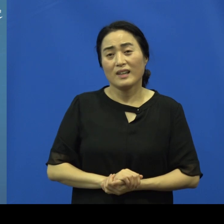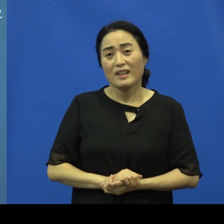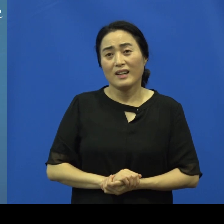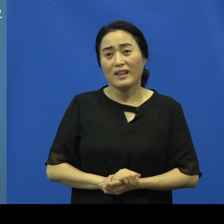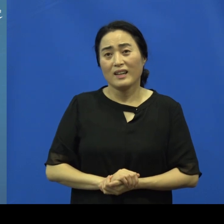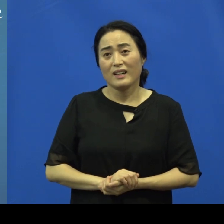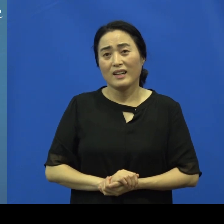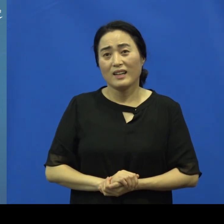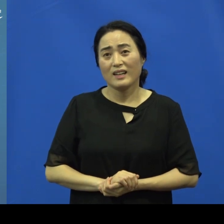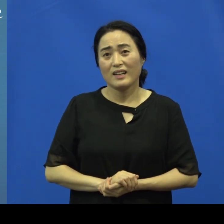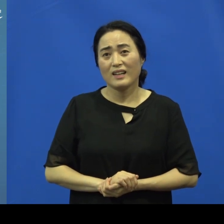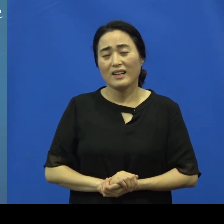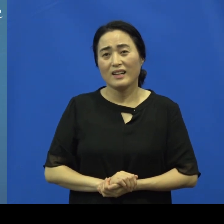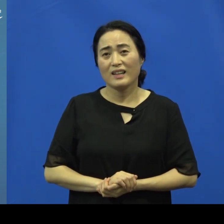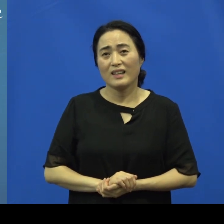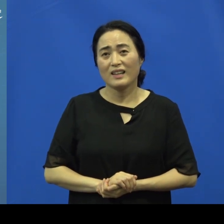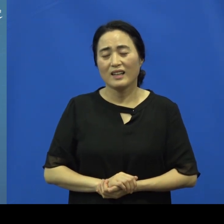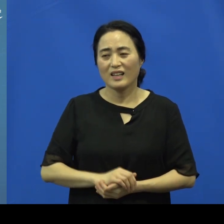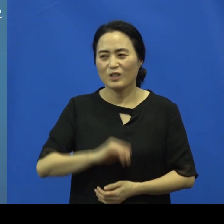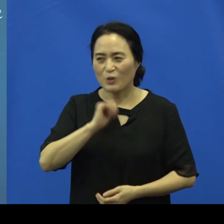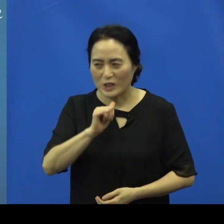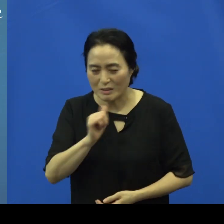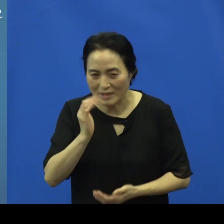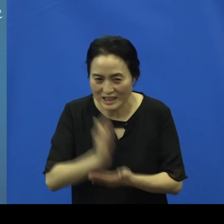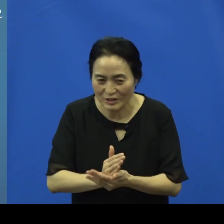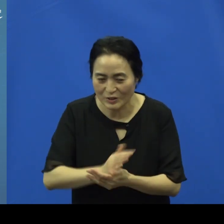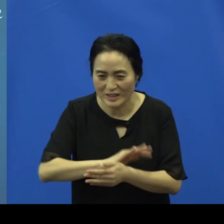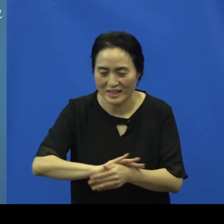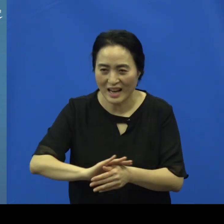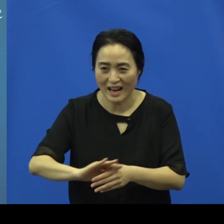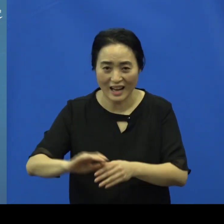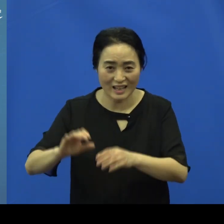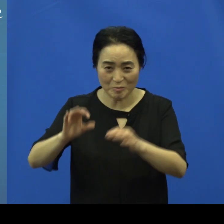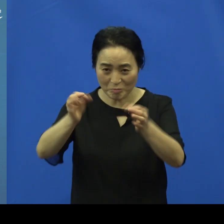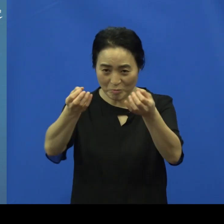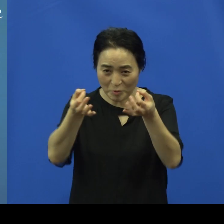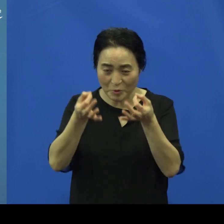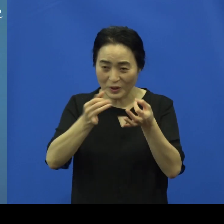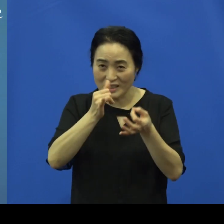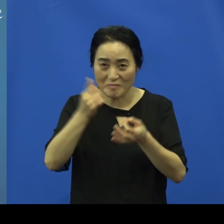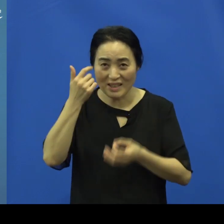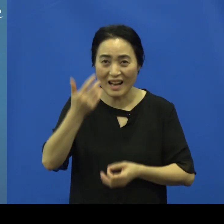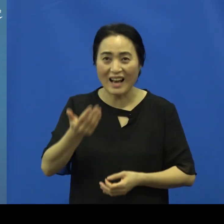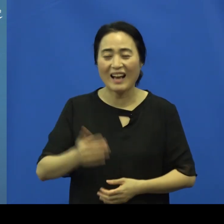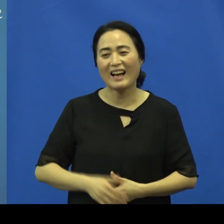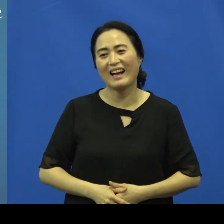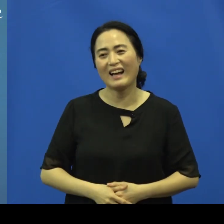지금 얘기를 제가 계속 끌고 가는데 줄지 마시고 잘 들으시고 계시죠? 예, 지금.